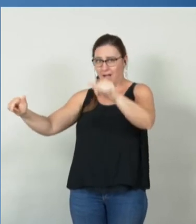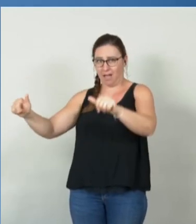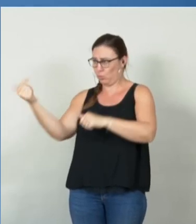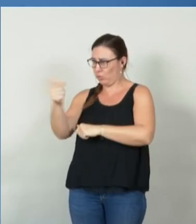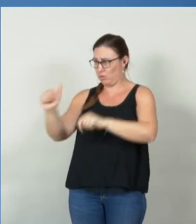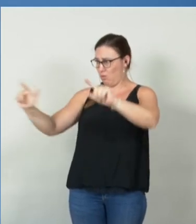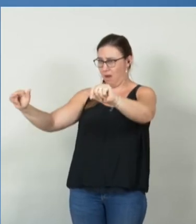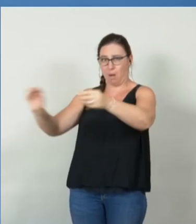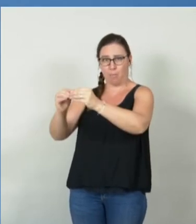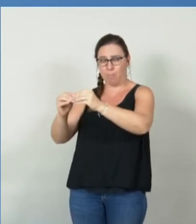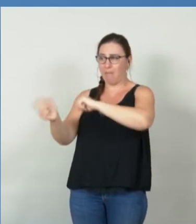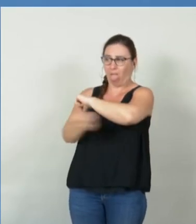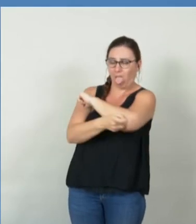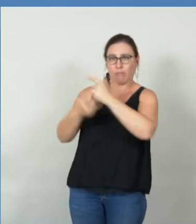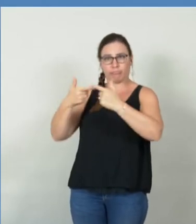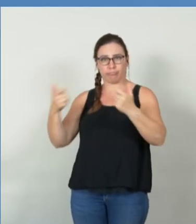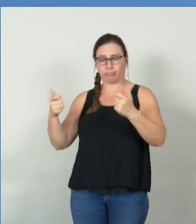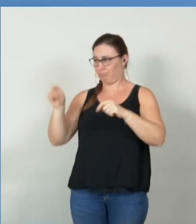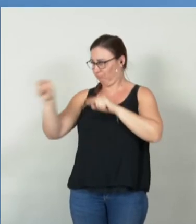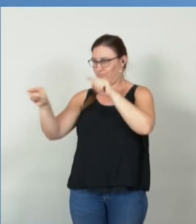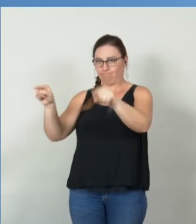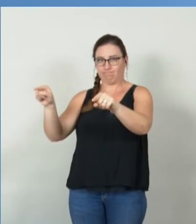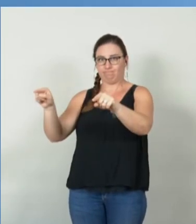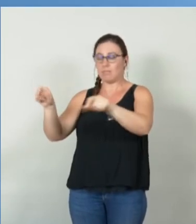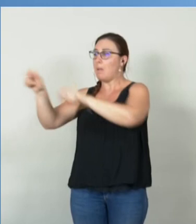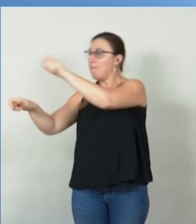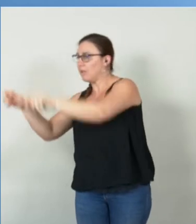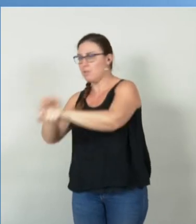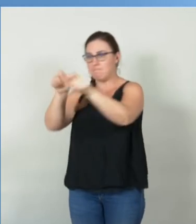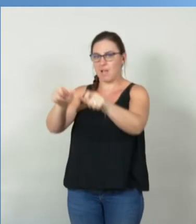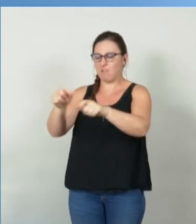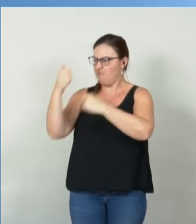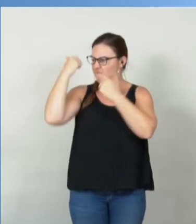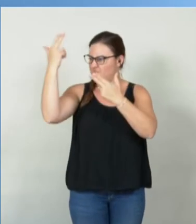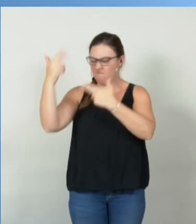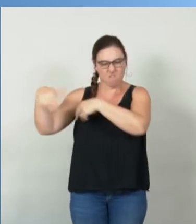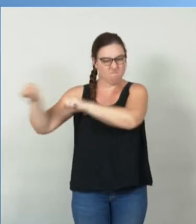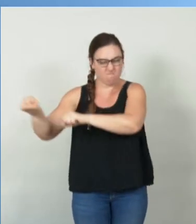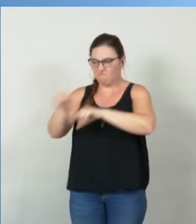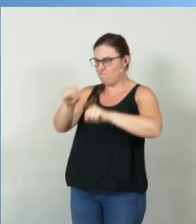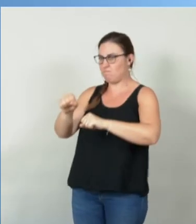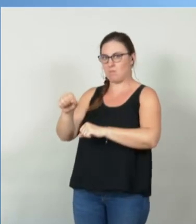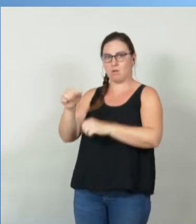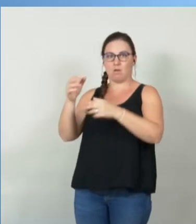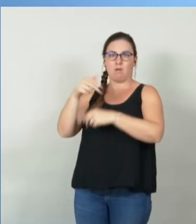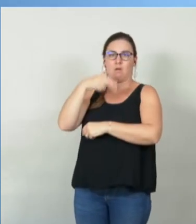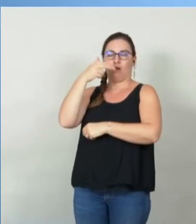deux villes dans chacune de ces deux villes vous avez des personnes qui sarkoutent sur des positions nationalistes